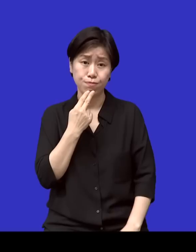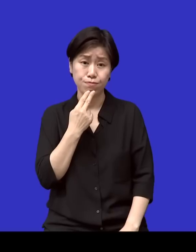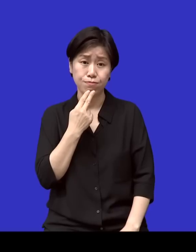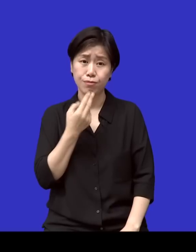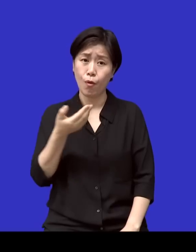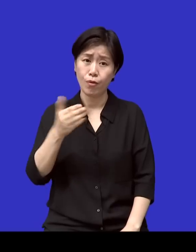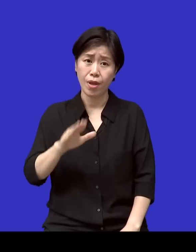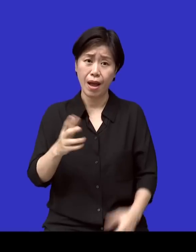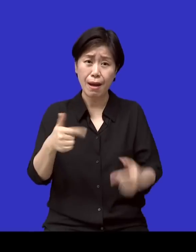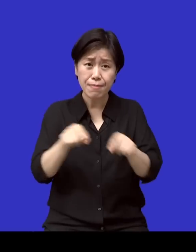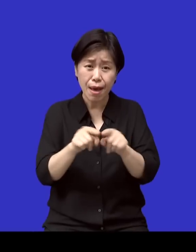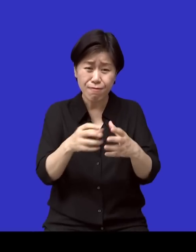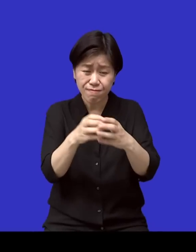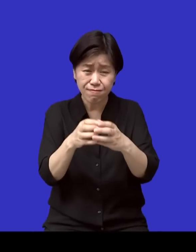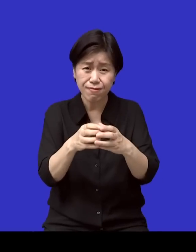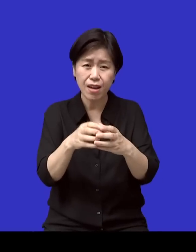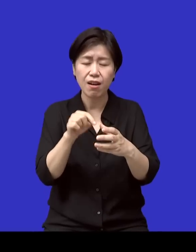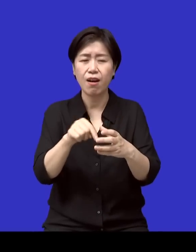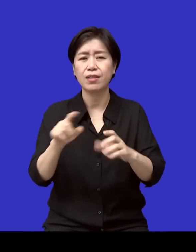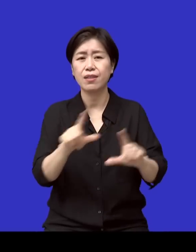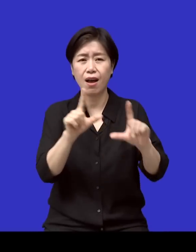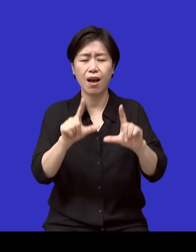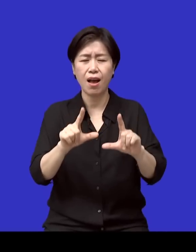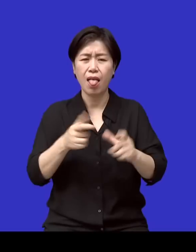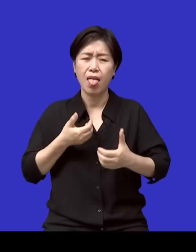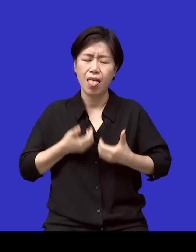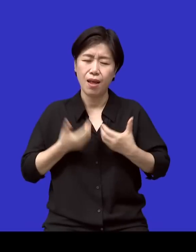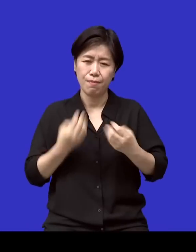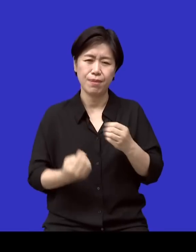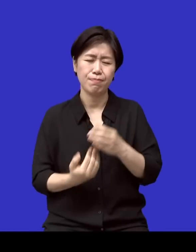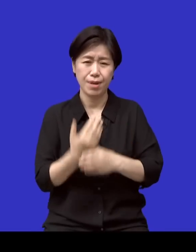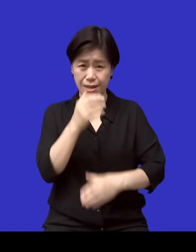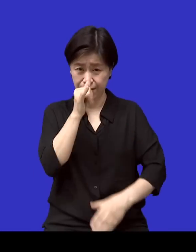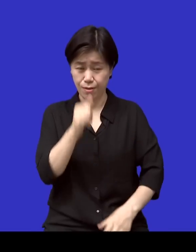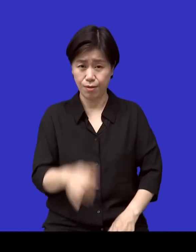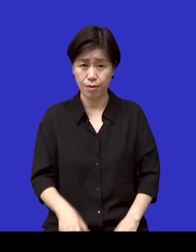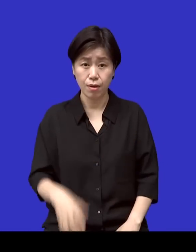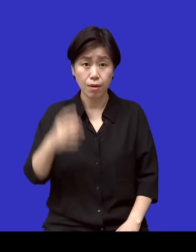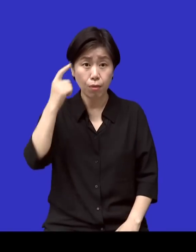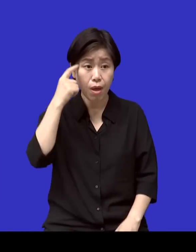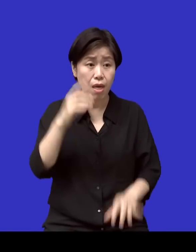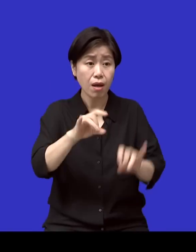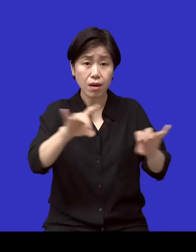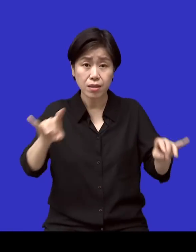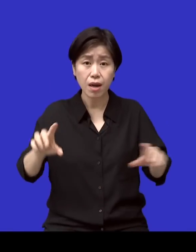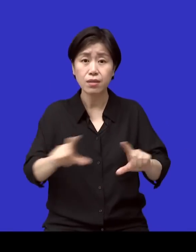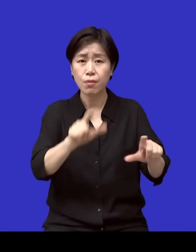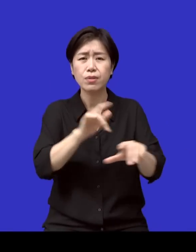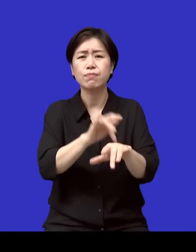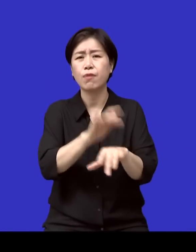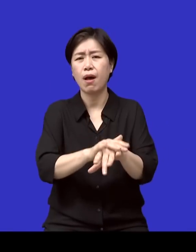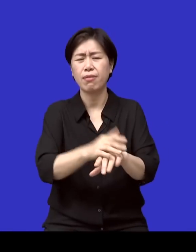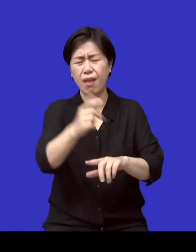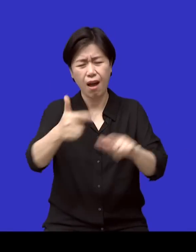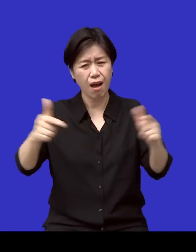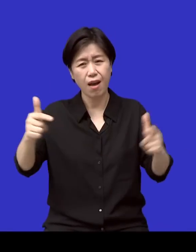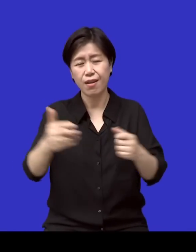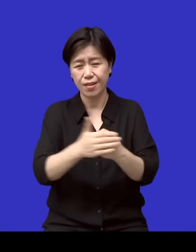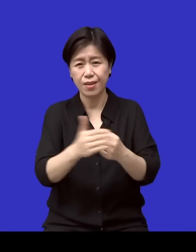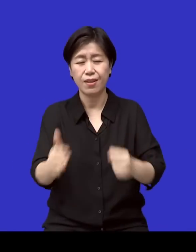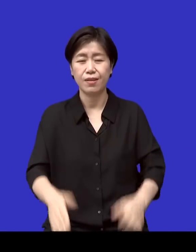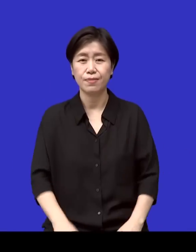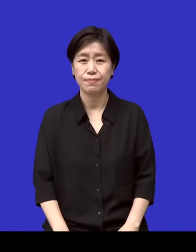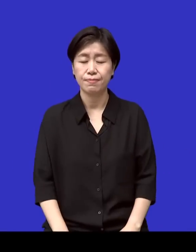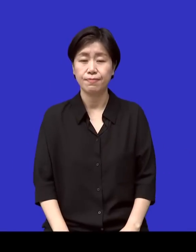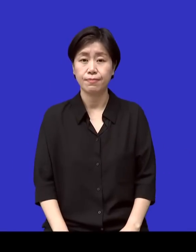수도 있지만 굉장히 갈등의 원인이 되잖아요. 그죠? 네, 그렇죠. 서로 생활 습관이 다르니까. 근데 정말 말했듯이 1년